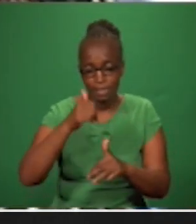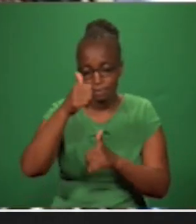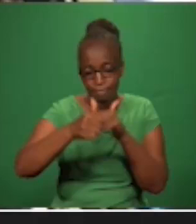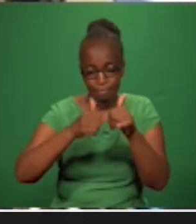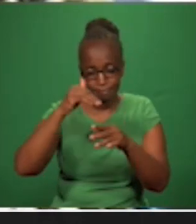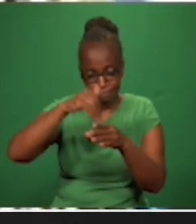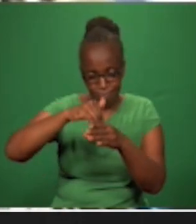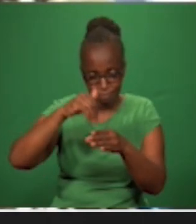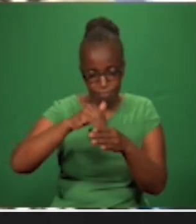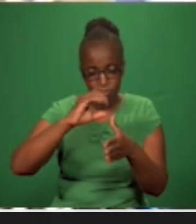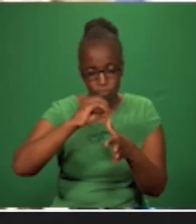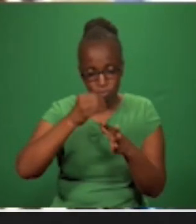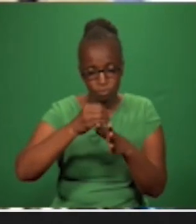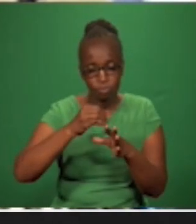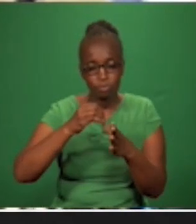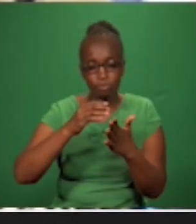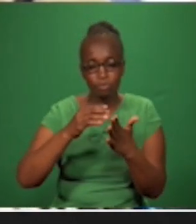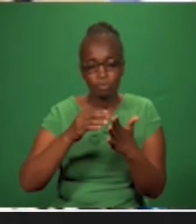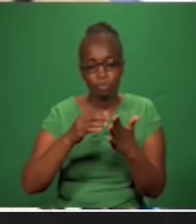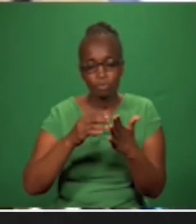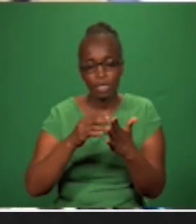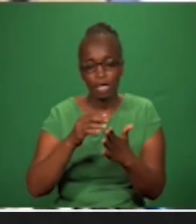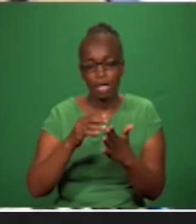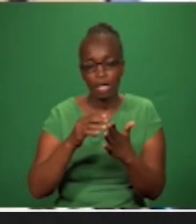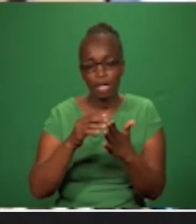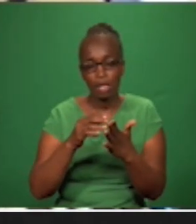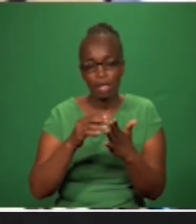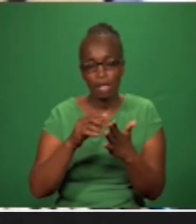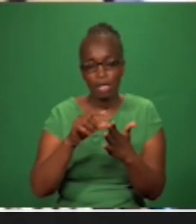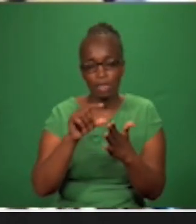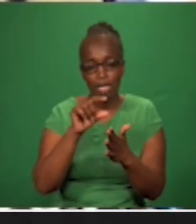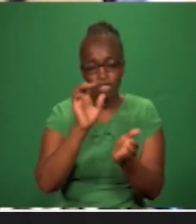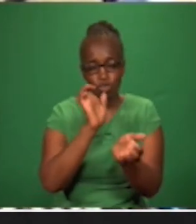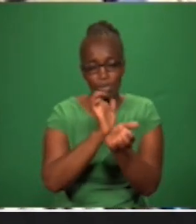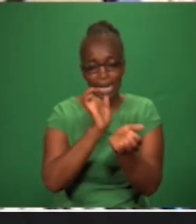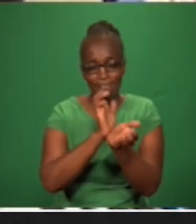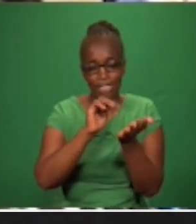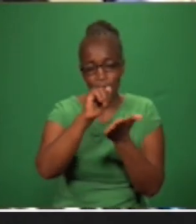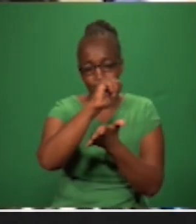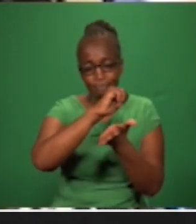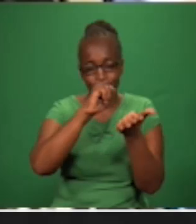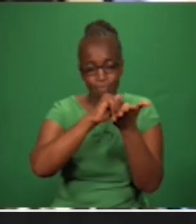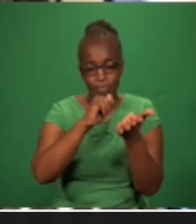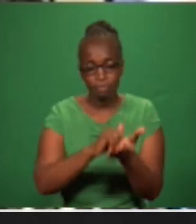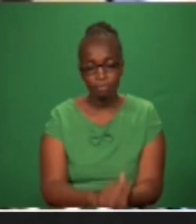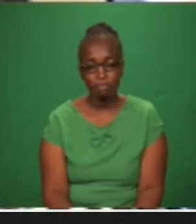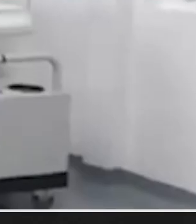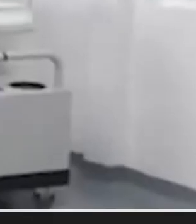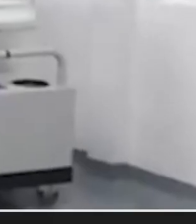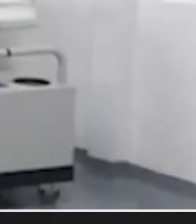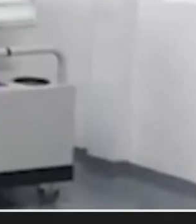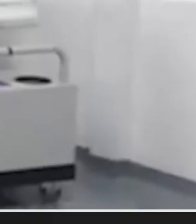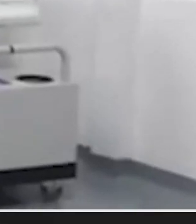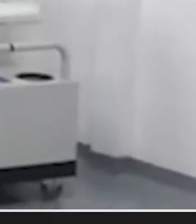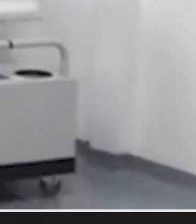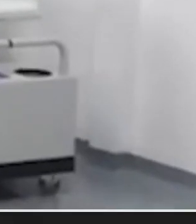easily in the facilities that are within or within their geographical